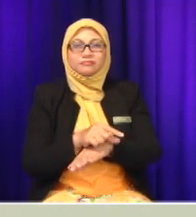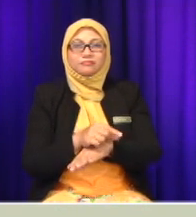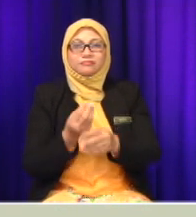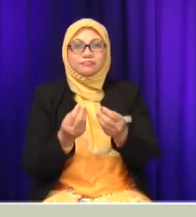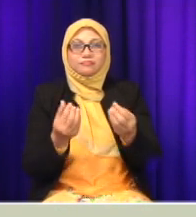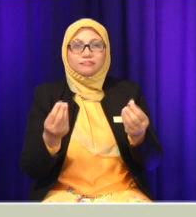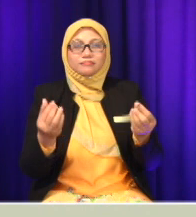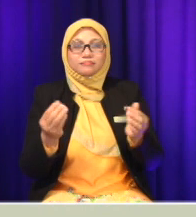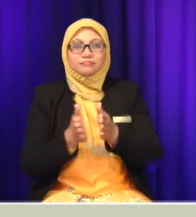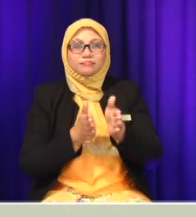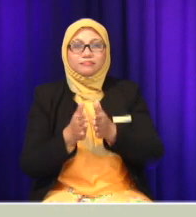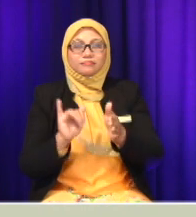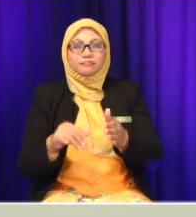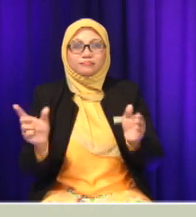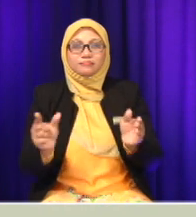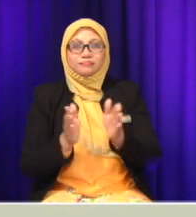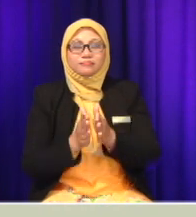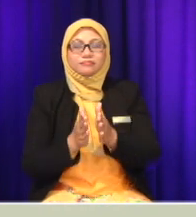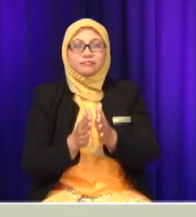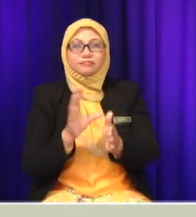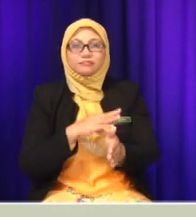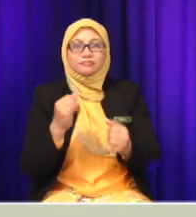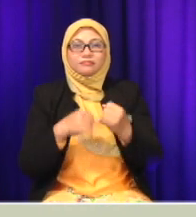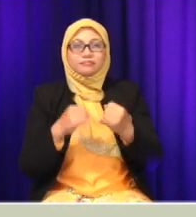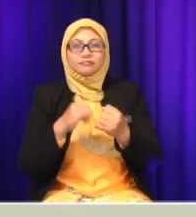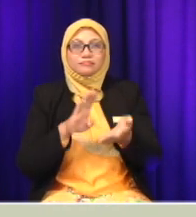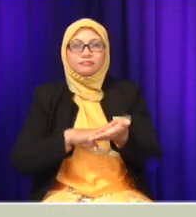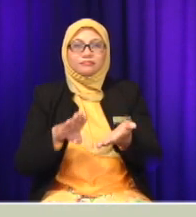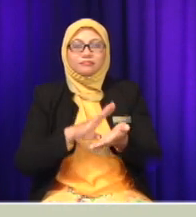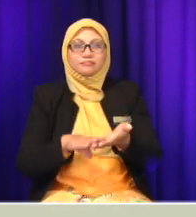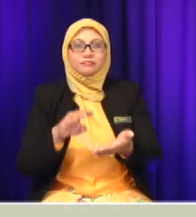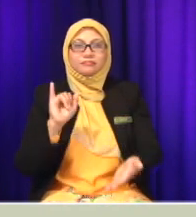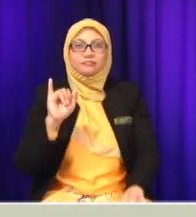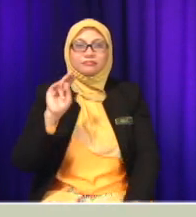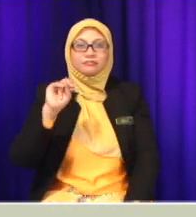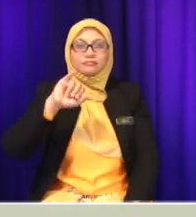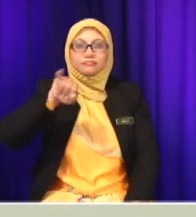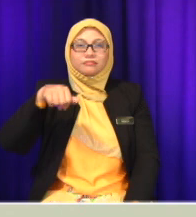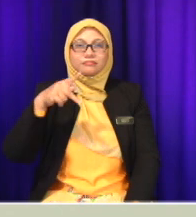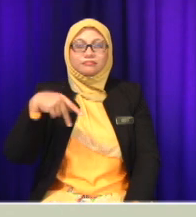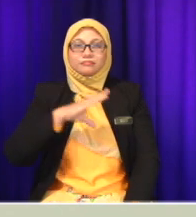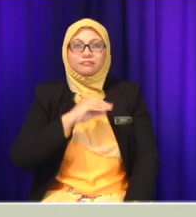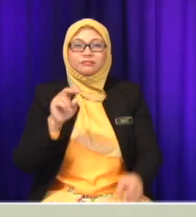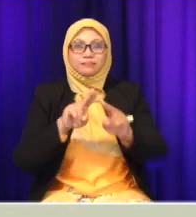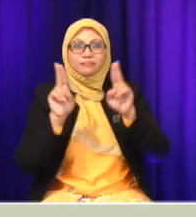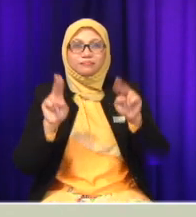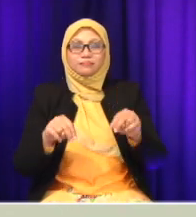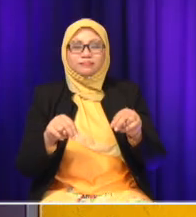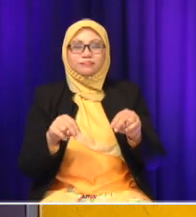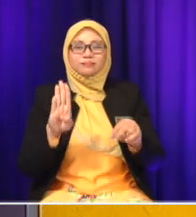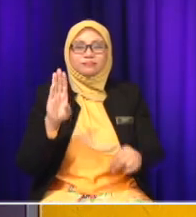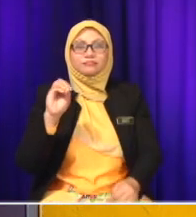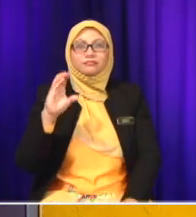mempelas dan akhir sekali kita membersihkan injab dan uji kebocoran pada injab oke di sini